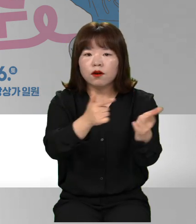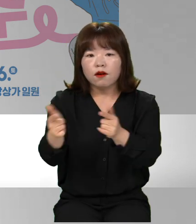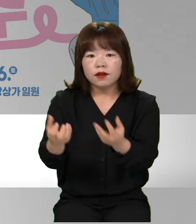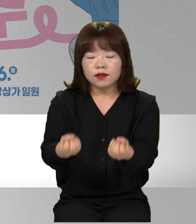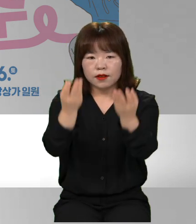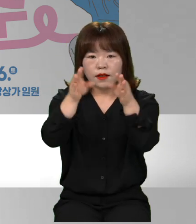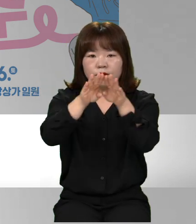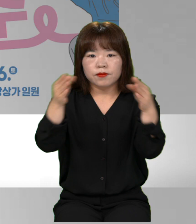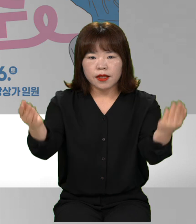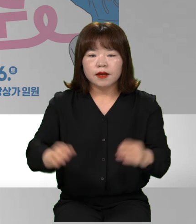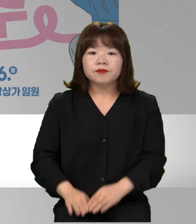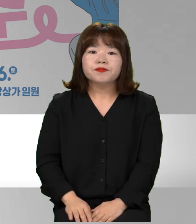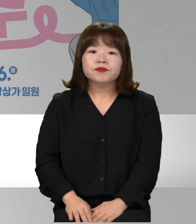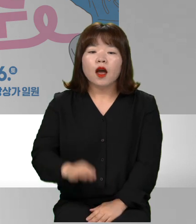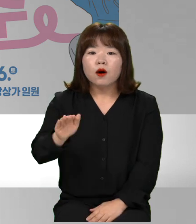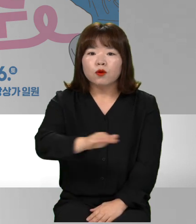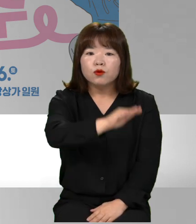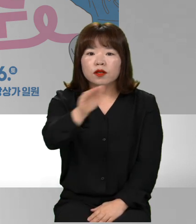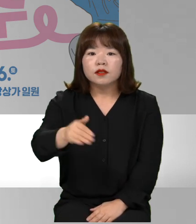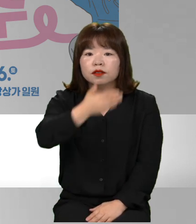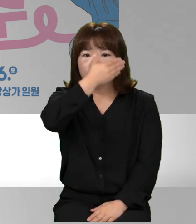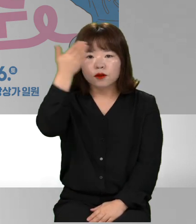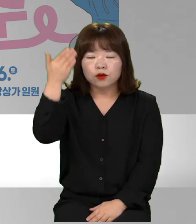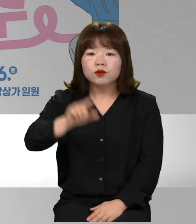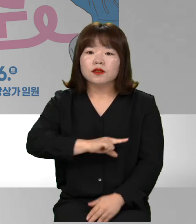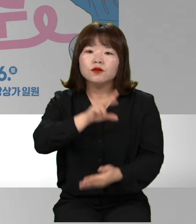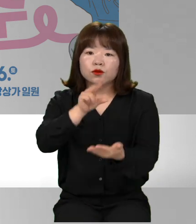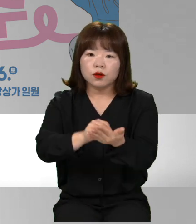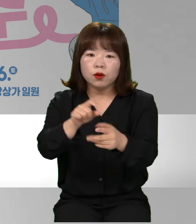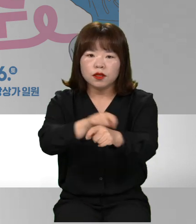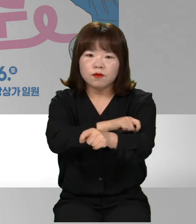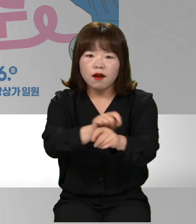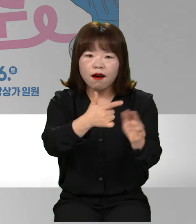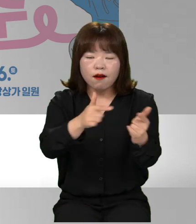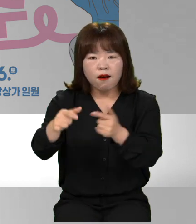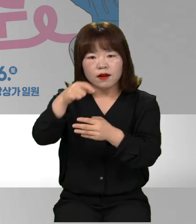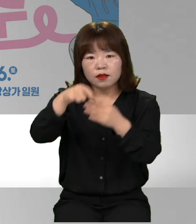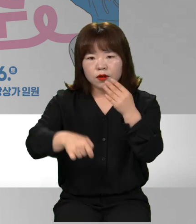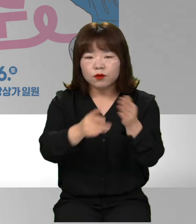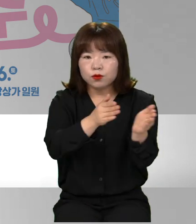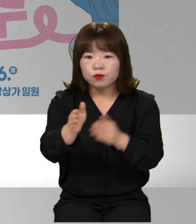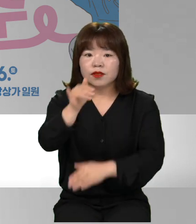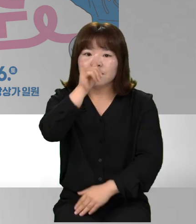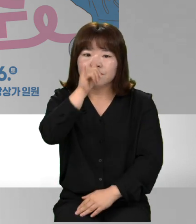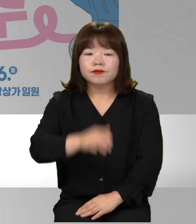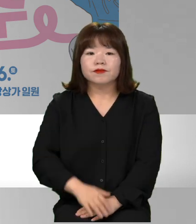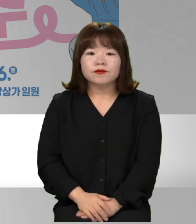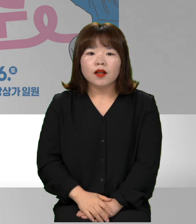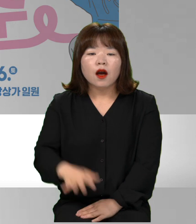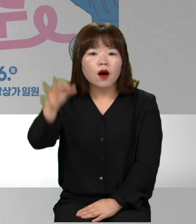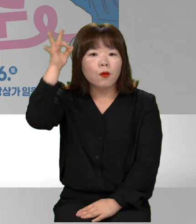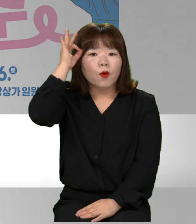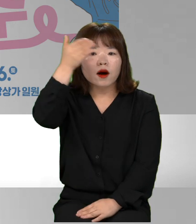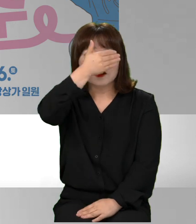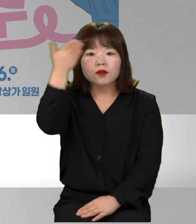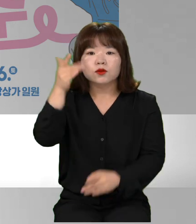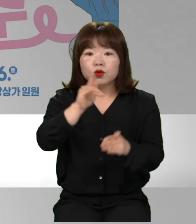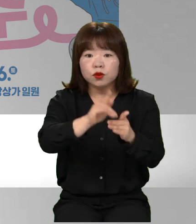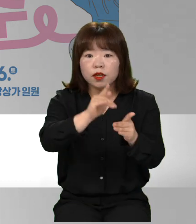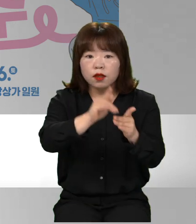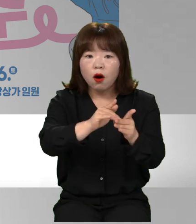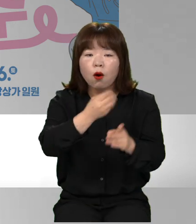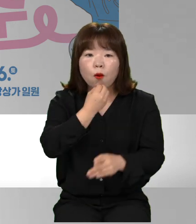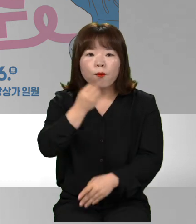다채로운 행사를 엽니다 우린 새파란 청춘을 주제로 특색있는 다양한 프로그램이 펼쳐지는데요 포항